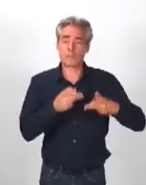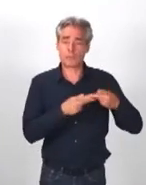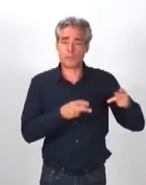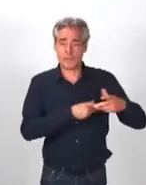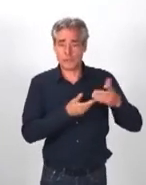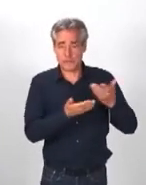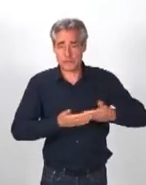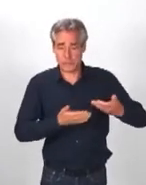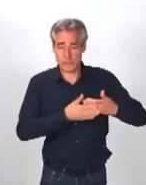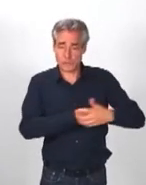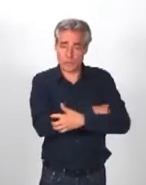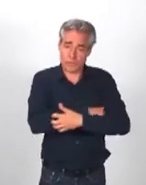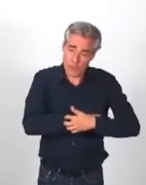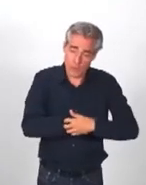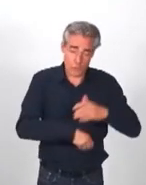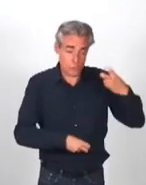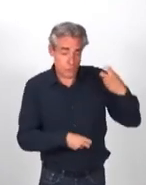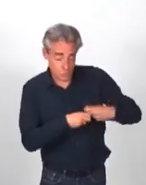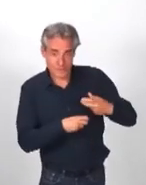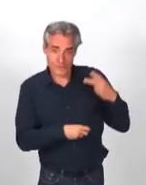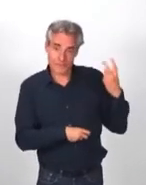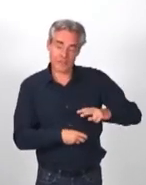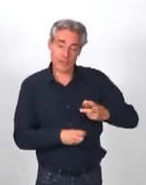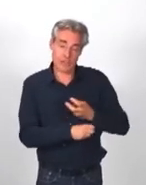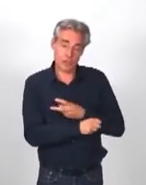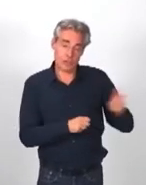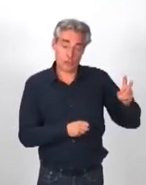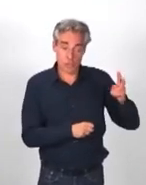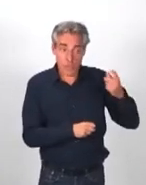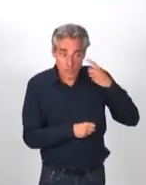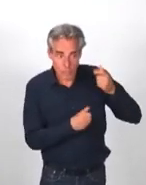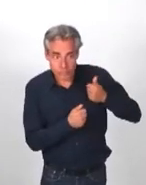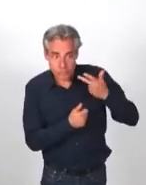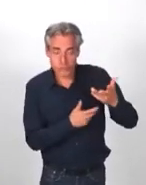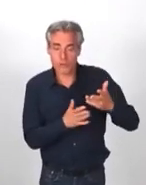situation de vrai danger pour les mois et les années à venir. Merci beaucoup.